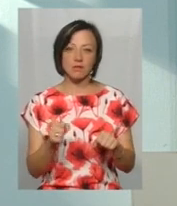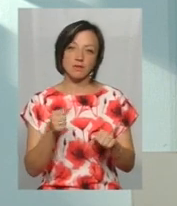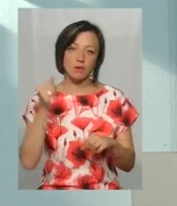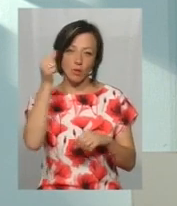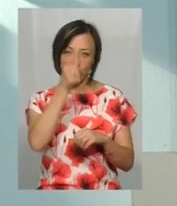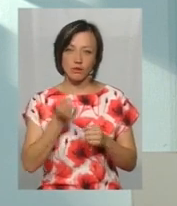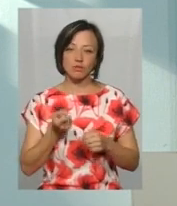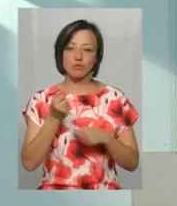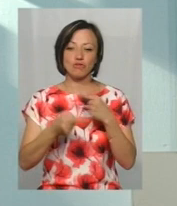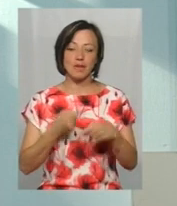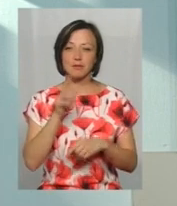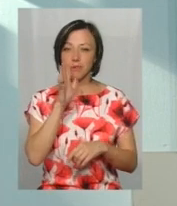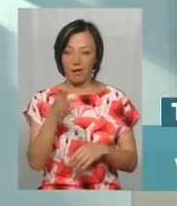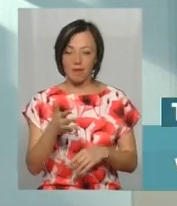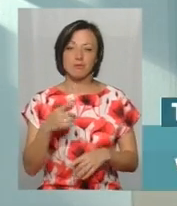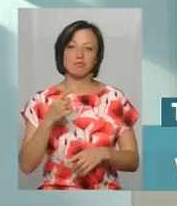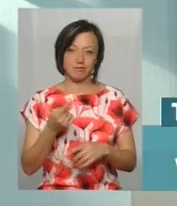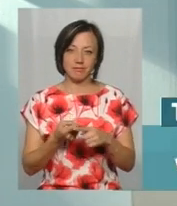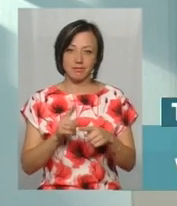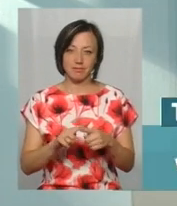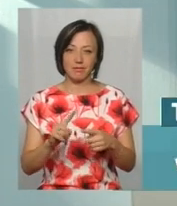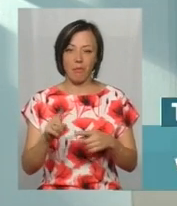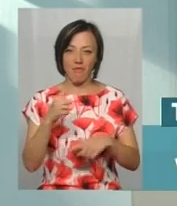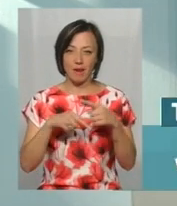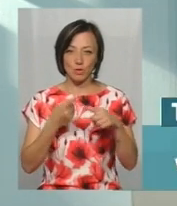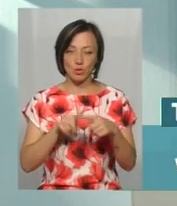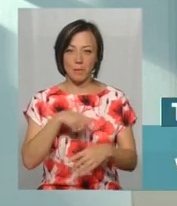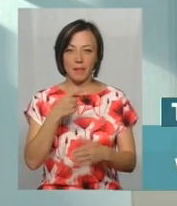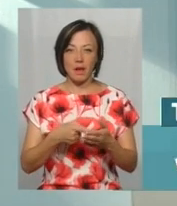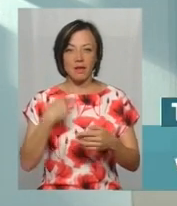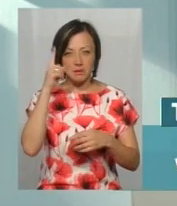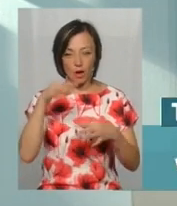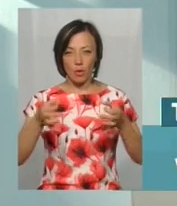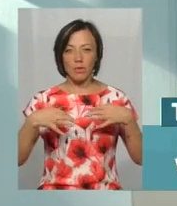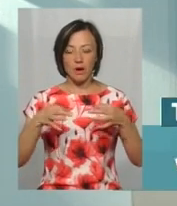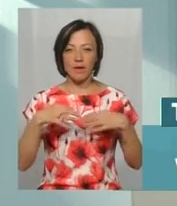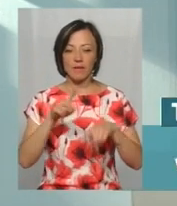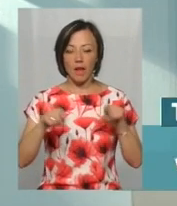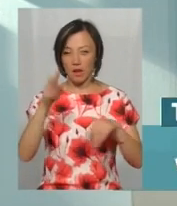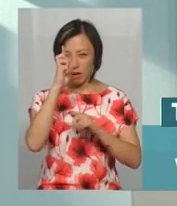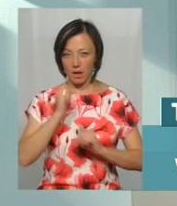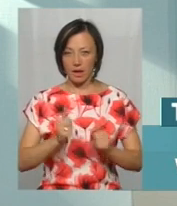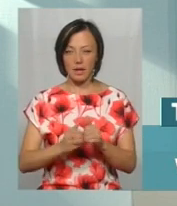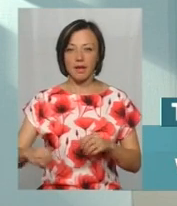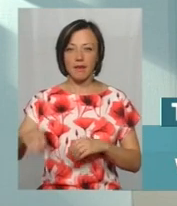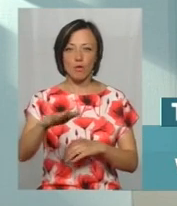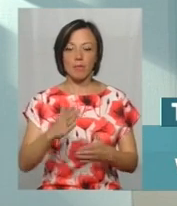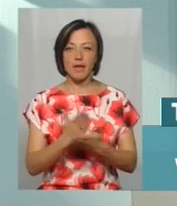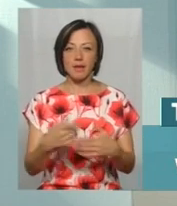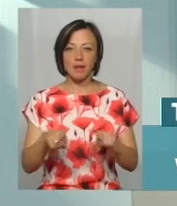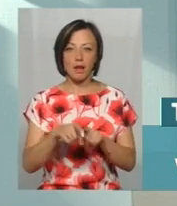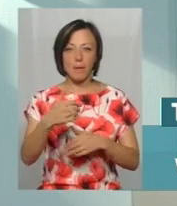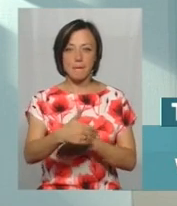через 5 ми до нього повернемося. Я знаю, нам розказували, що в деяких країнах Європи є такі